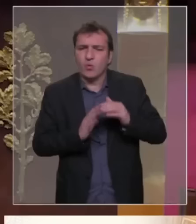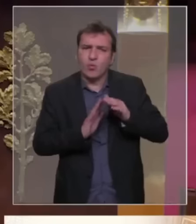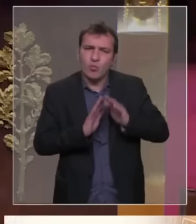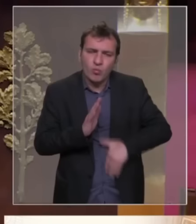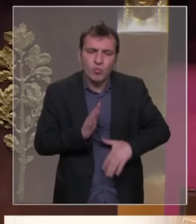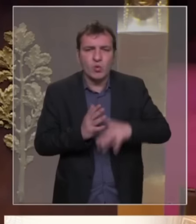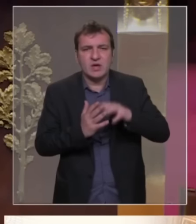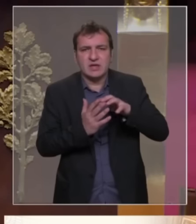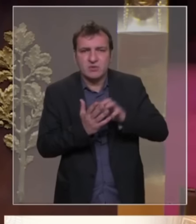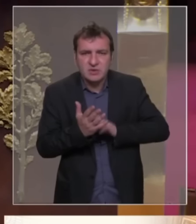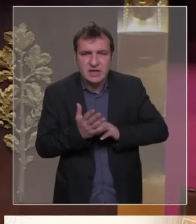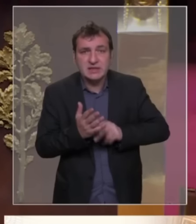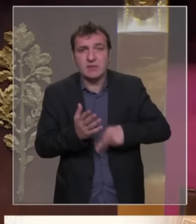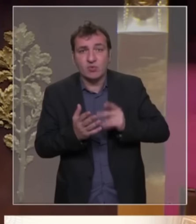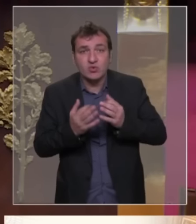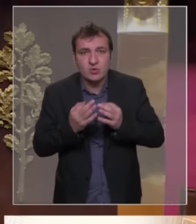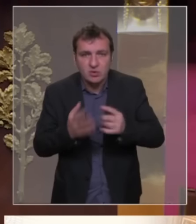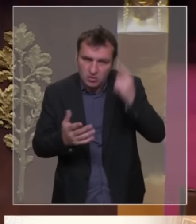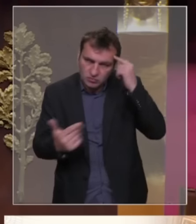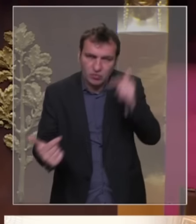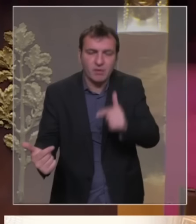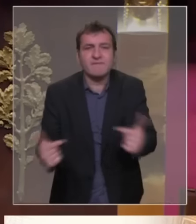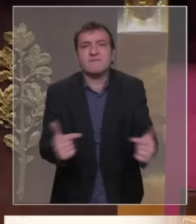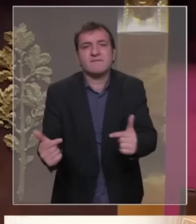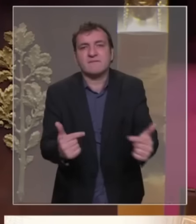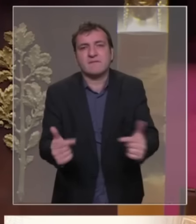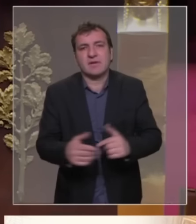qu'il y ait plus de temps pour en débattre.